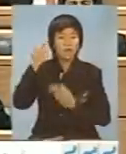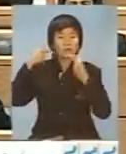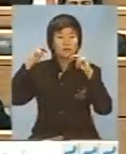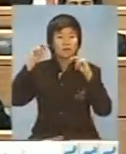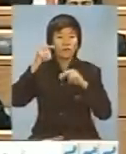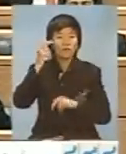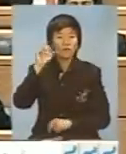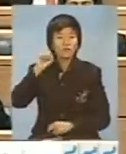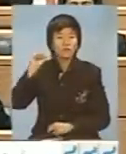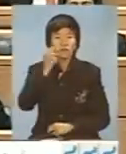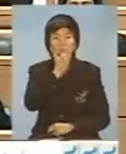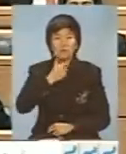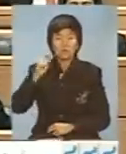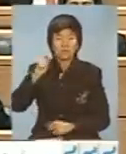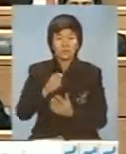ตก